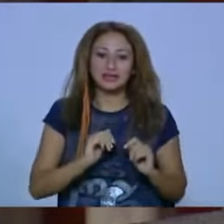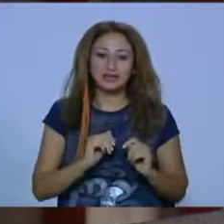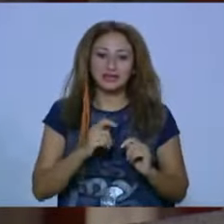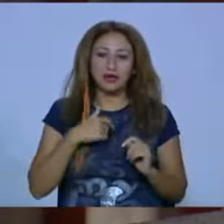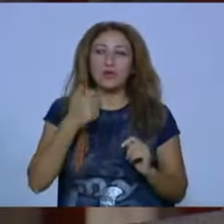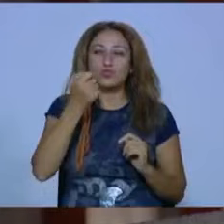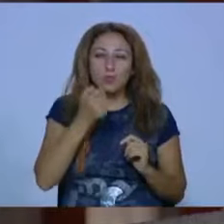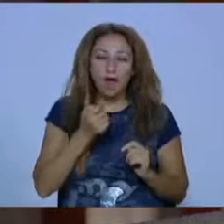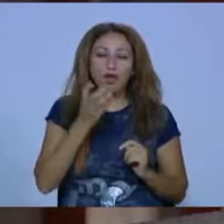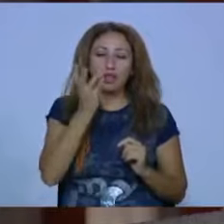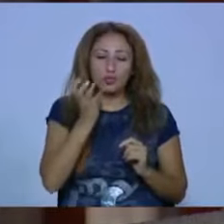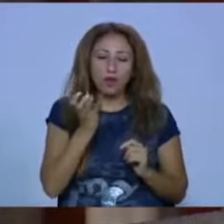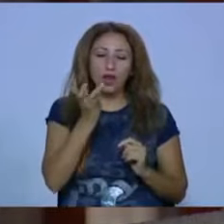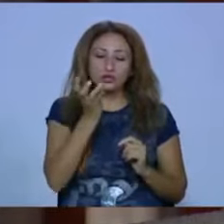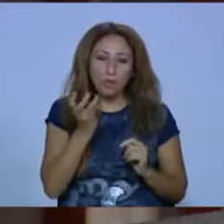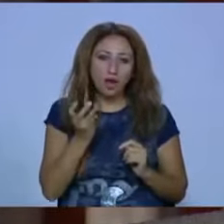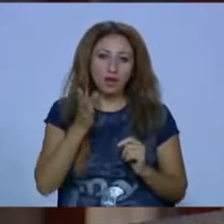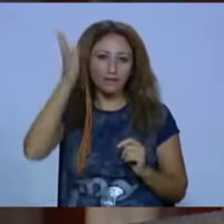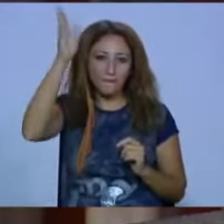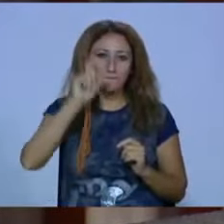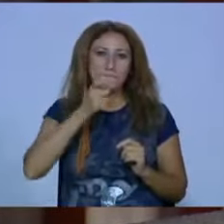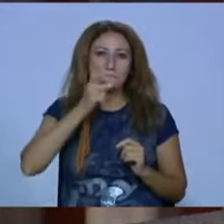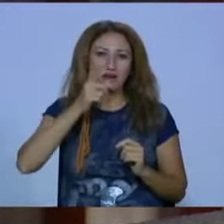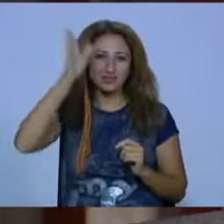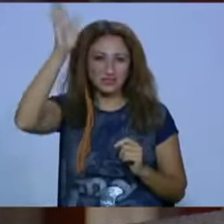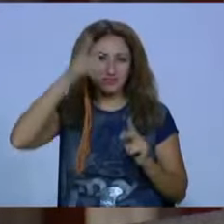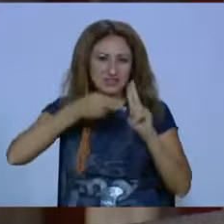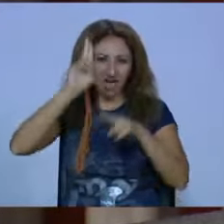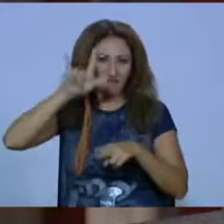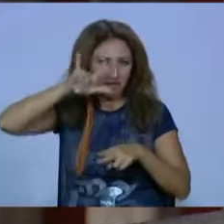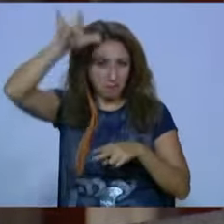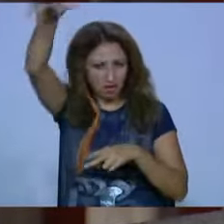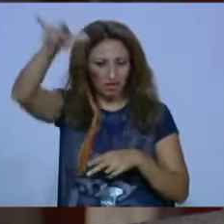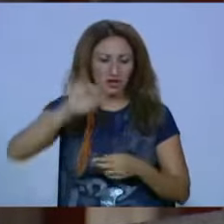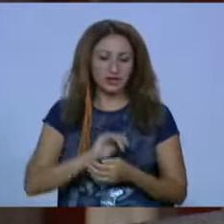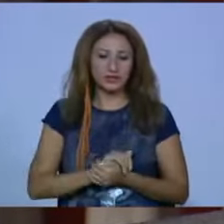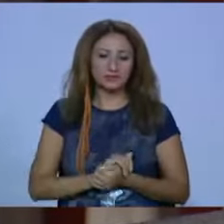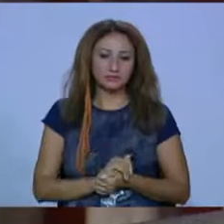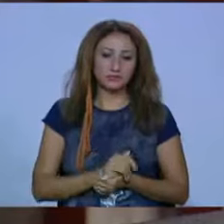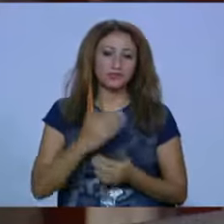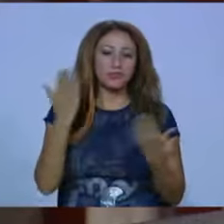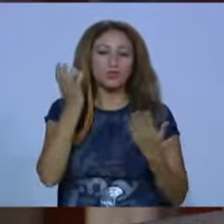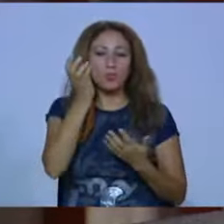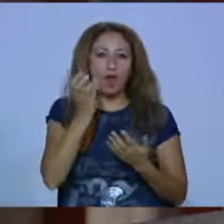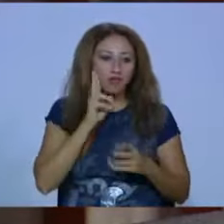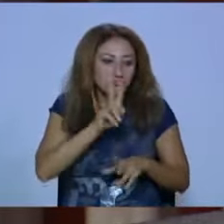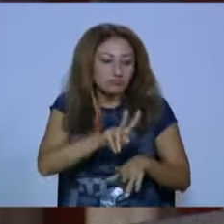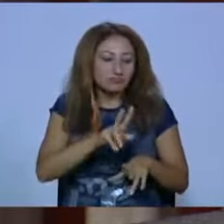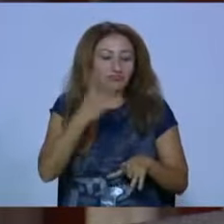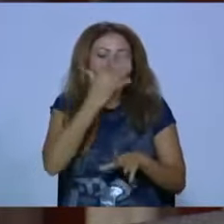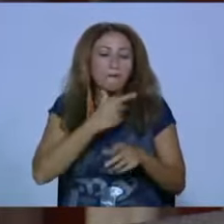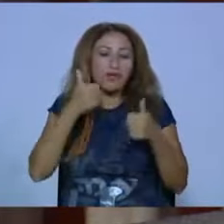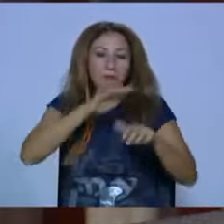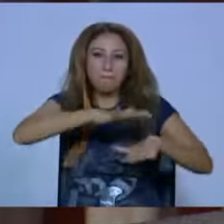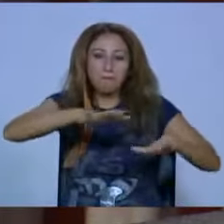ربنا كتير، كان هو وحنان ترك وشريف منير دايما كانوا بيقعدوا يصبحوا ربنا.